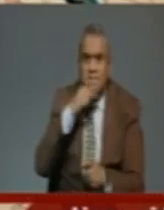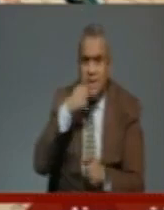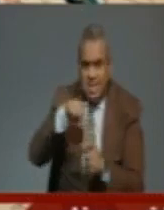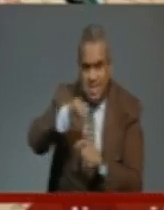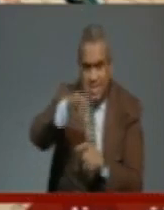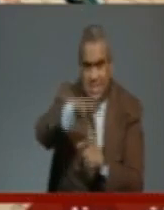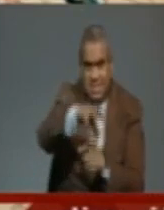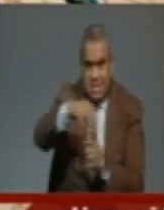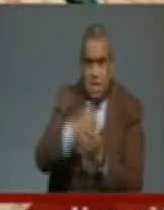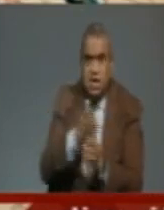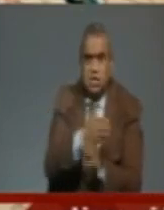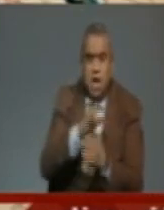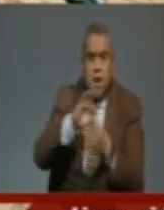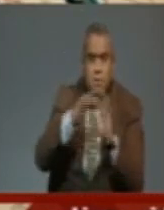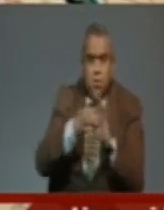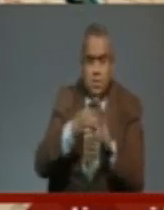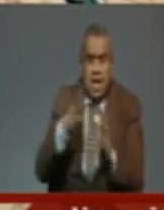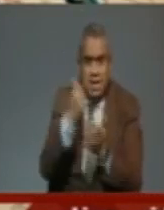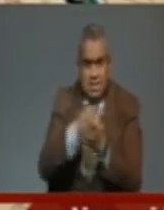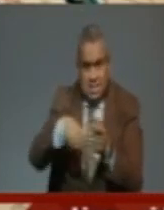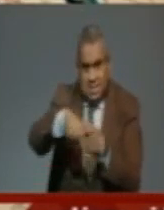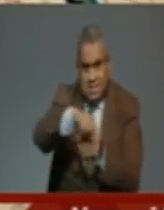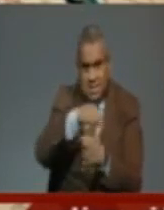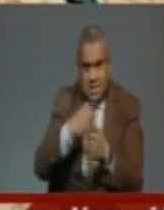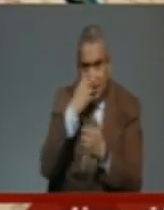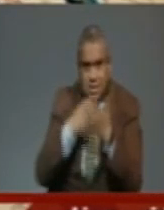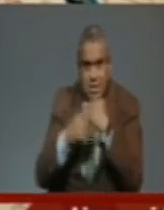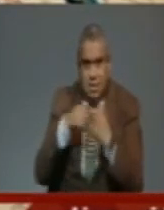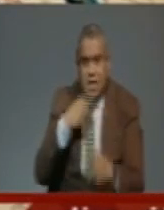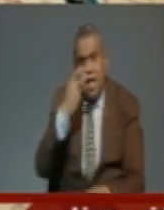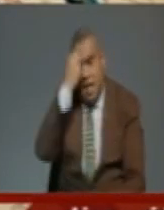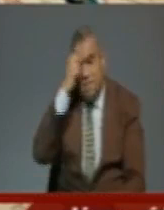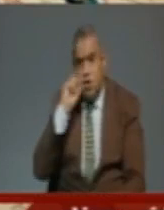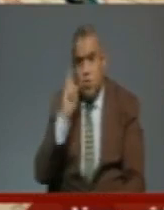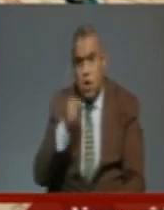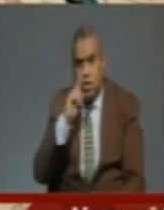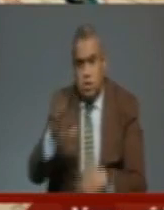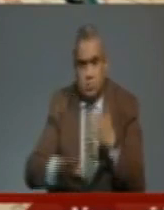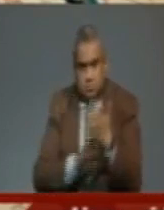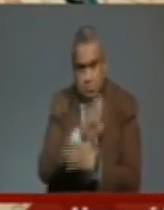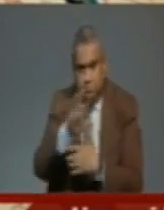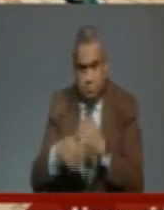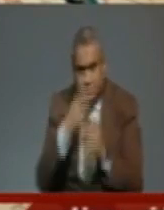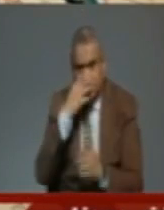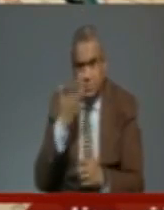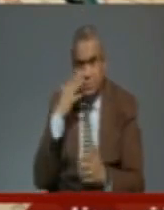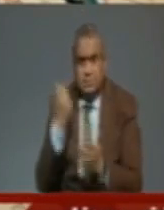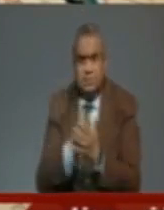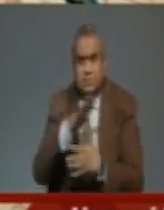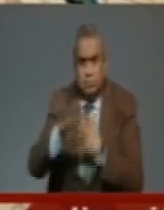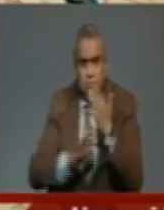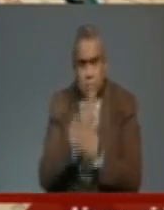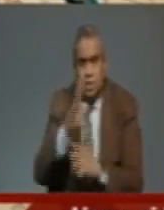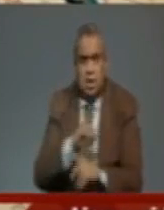بورسعيد اللي كانت موجودة، وللأسف في 2011 أثناء الأحداث اللي كلنا عارفينها الخط